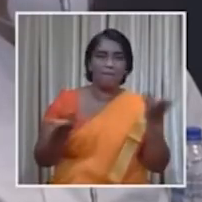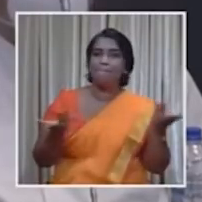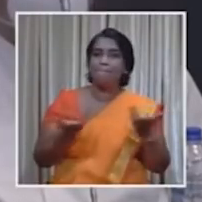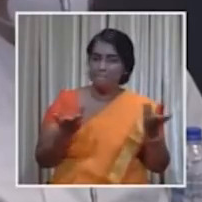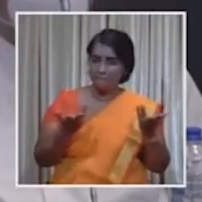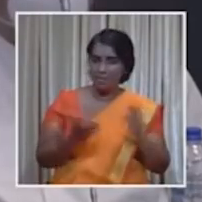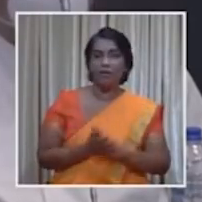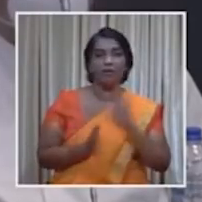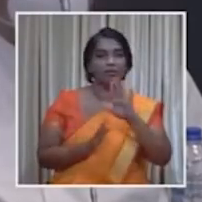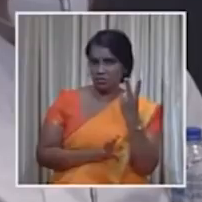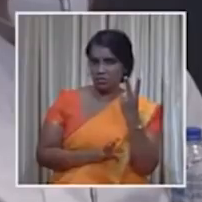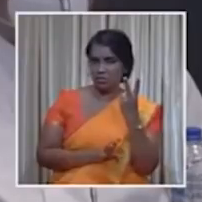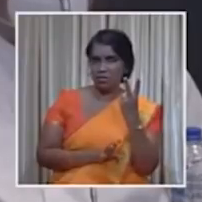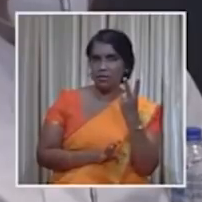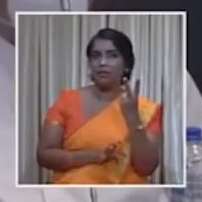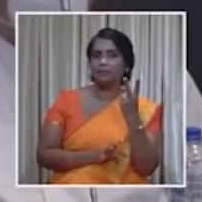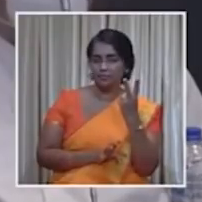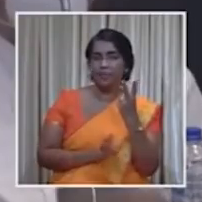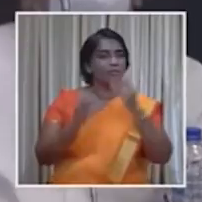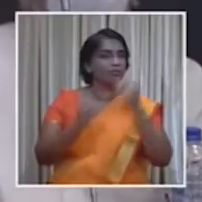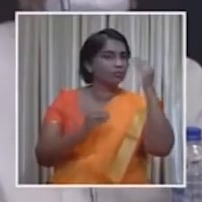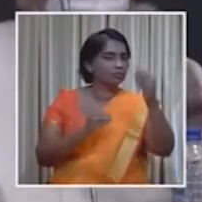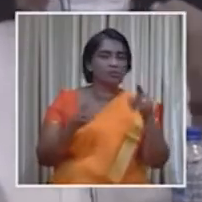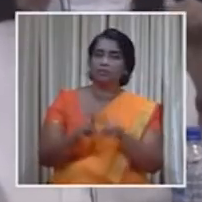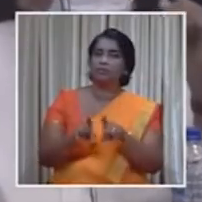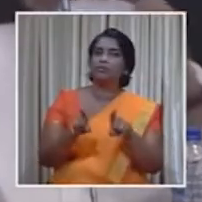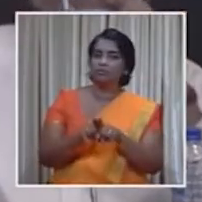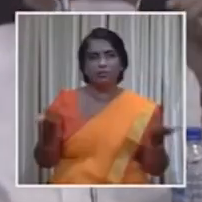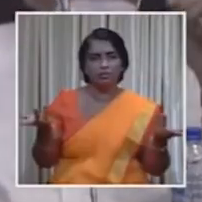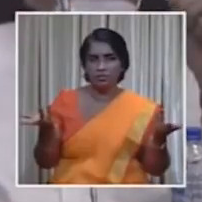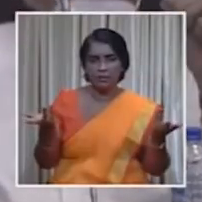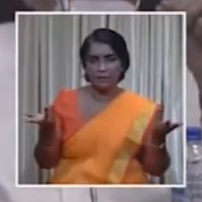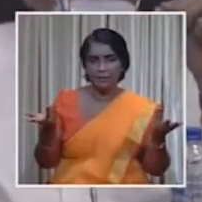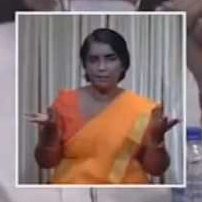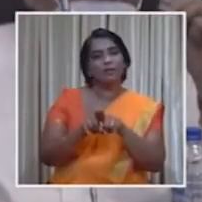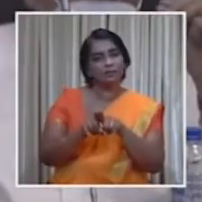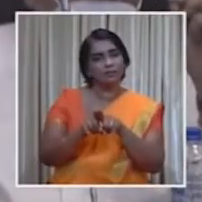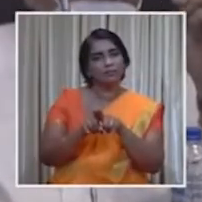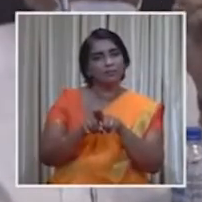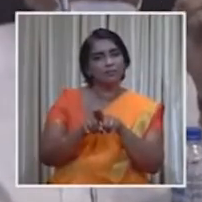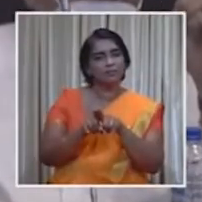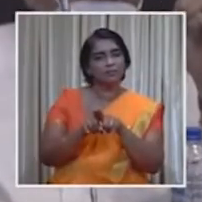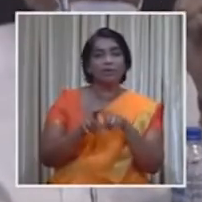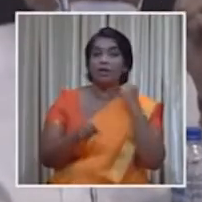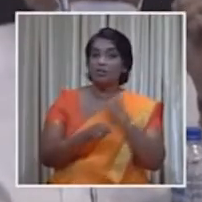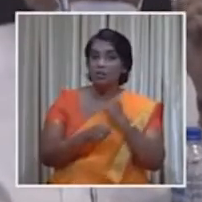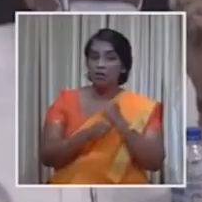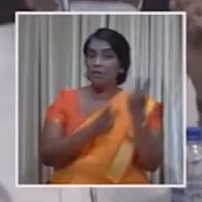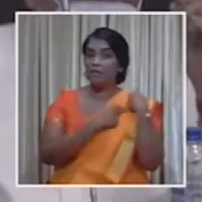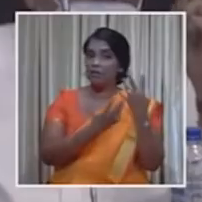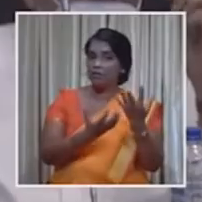හිතුවොත්. දැන් බලන්න ආණ්ඩුවට අවුරුදු දෙකයි දෙවසරක ප්‍රගතිය හැටියට මොනවද පෙන්වන්න තියෙන්නේ? තමුන්නාසේලා ආණ්ඩුව බාර ගන්නකොට